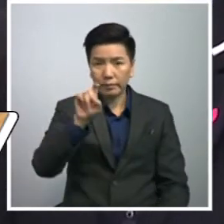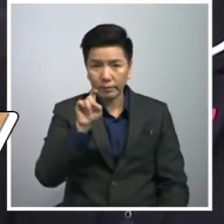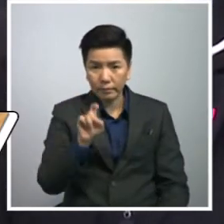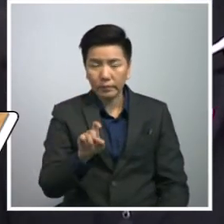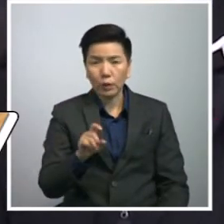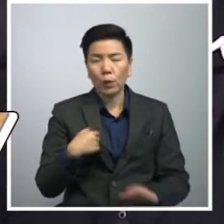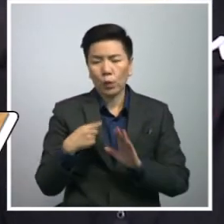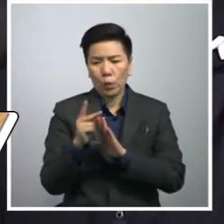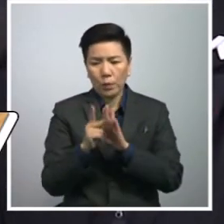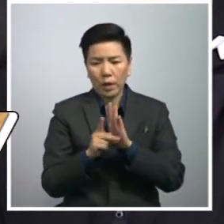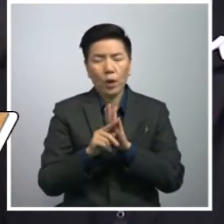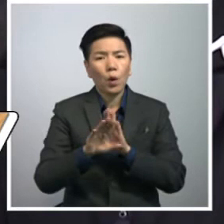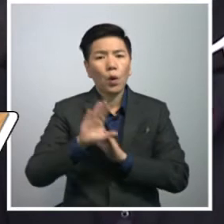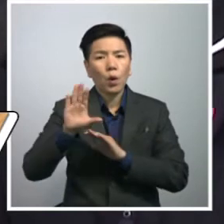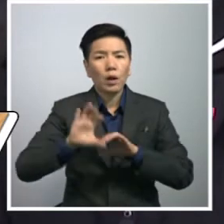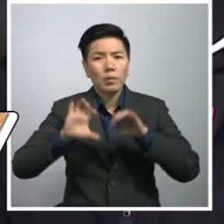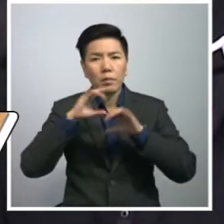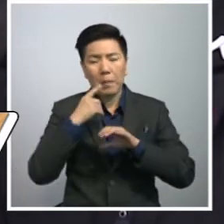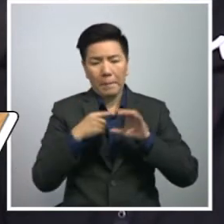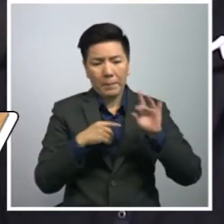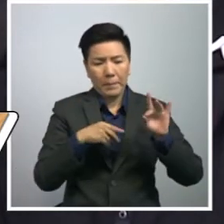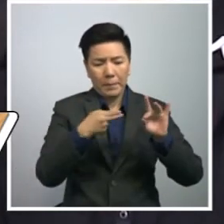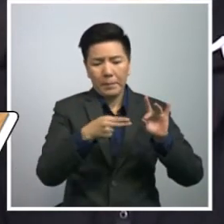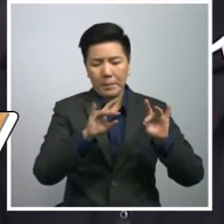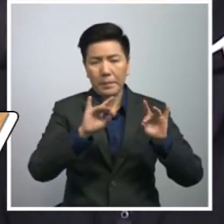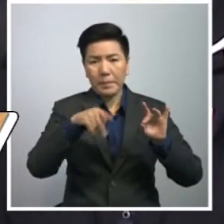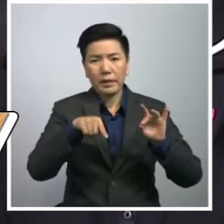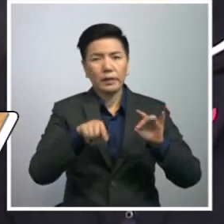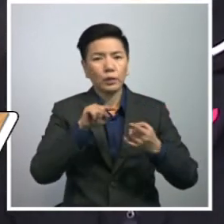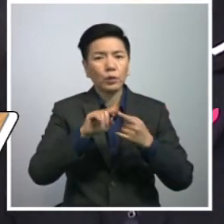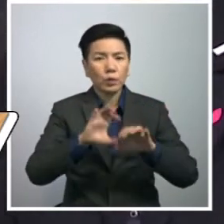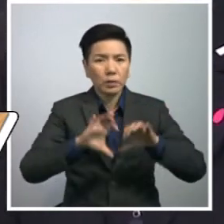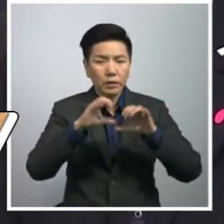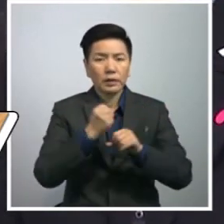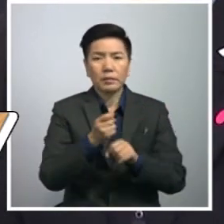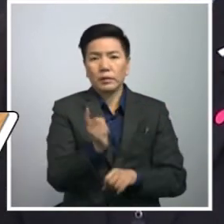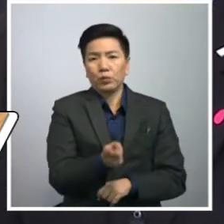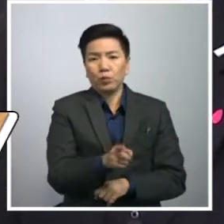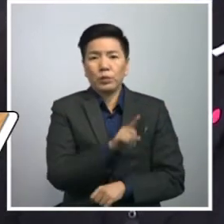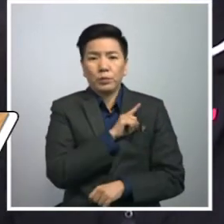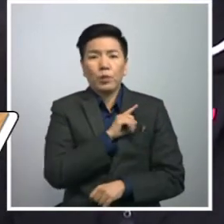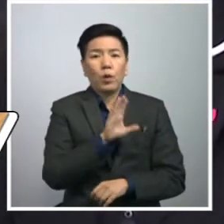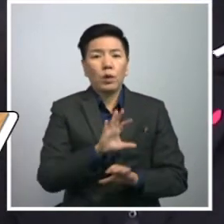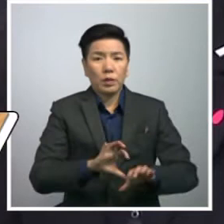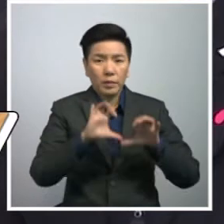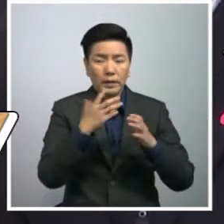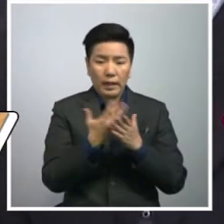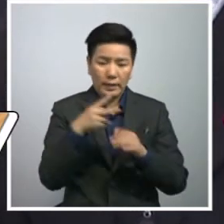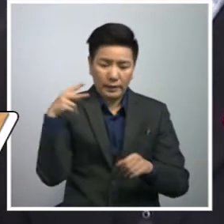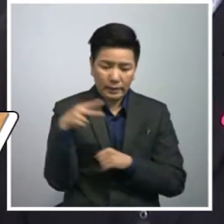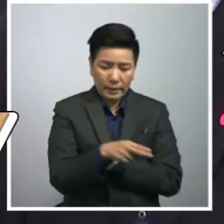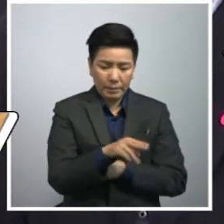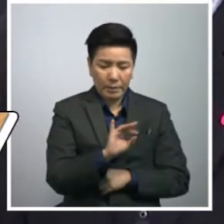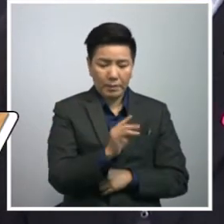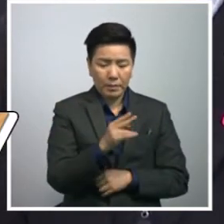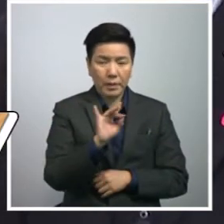มายของรัฐบาลเนี่ยรัฐบาลบอกว่า 88,000 ต้องตัดมาตามนั้นเพราะหลักการรับมาตามนั้นตัดมาทั้งหมด 88,000 แล้วต้